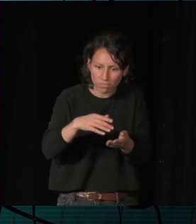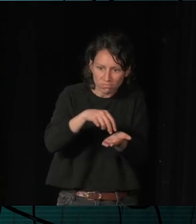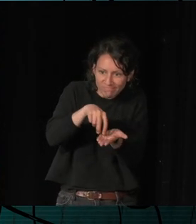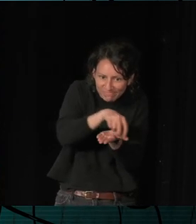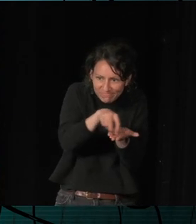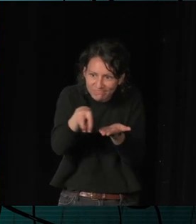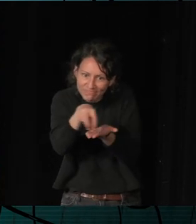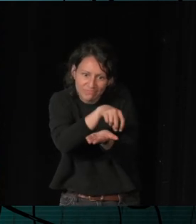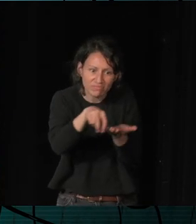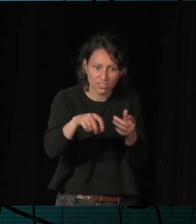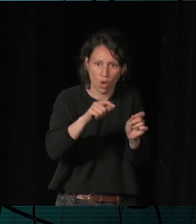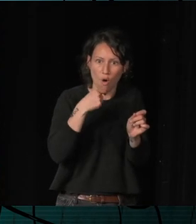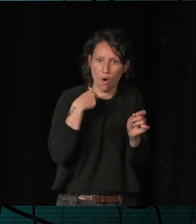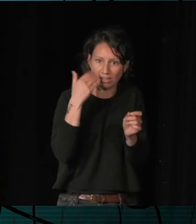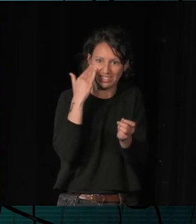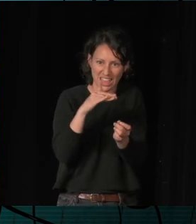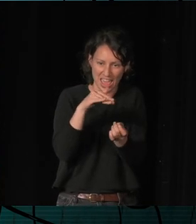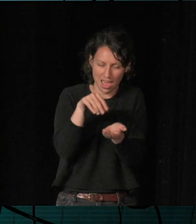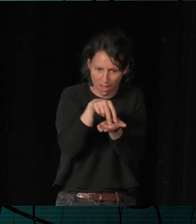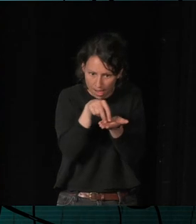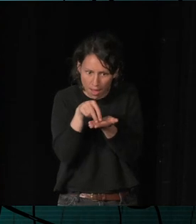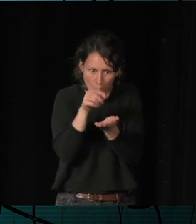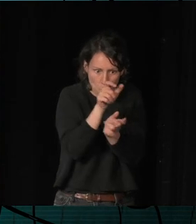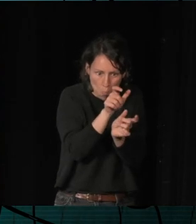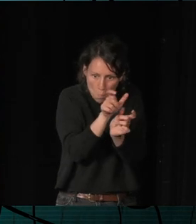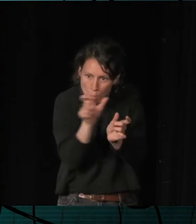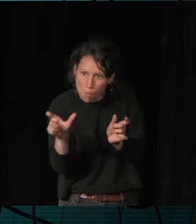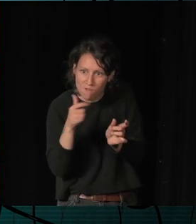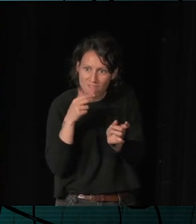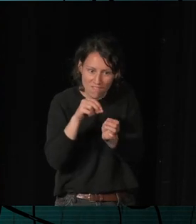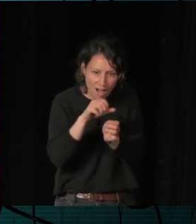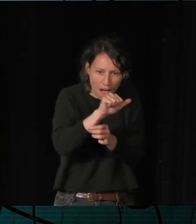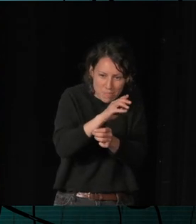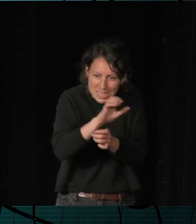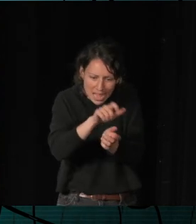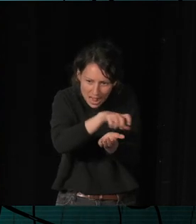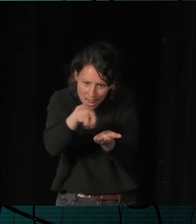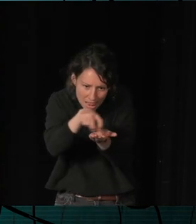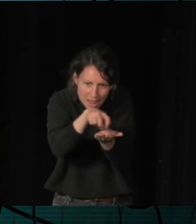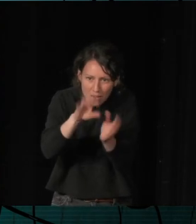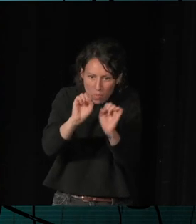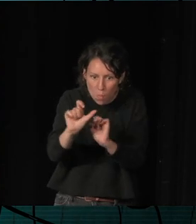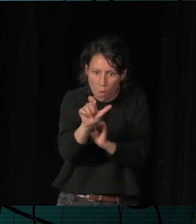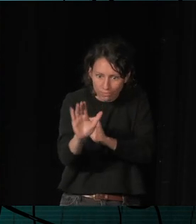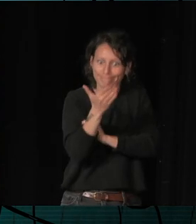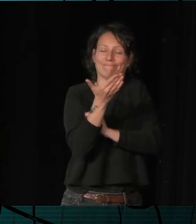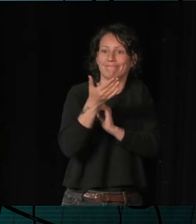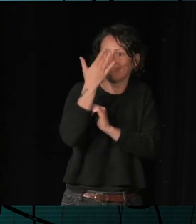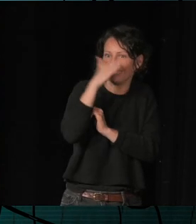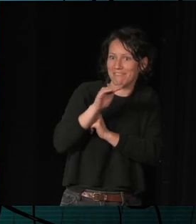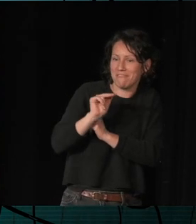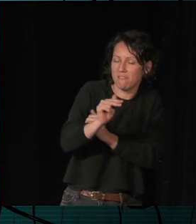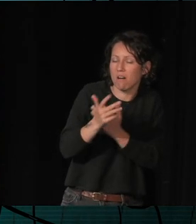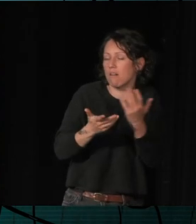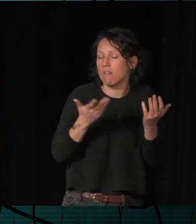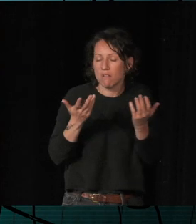Avec Décarnation, le parti pris, c'était plutôt d'être dans quelque chose du réel. Ça veut dire que, de la même façon qu'on va regarder